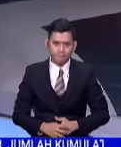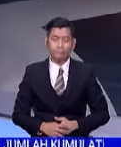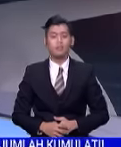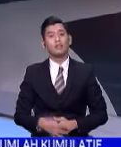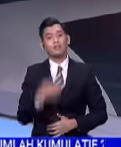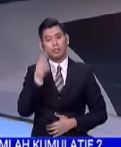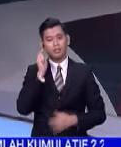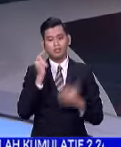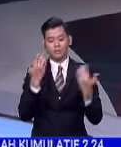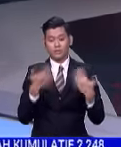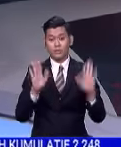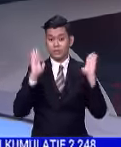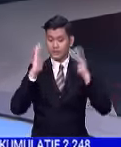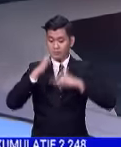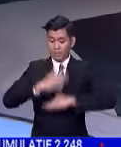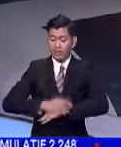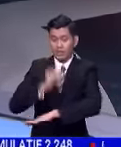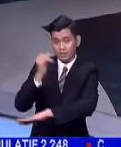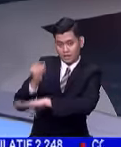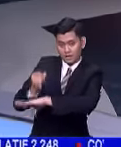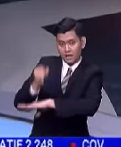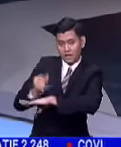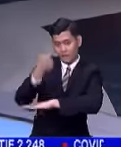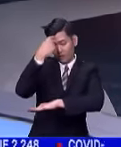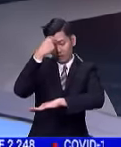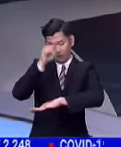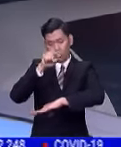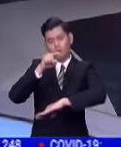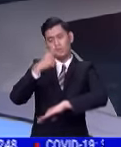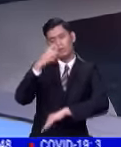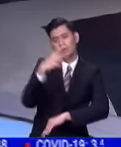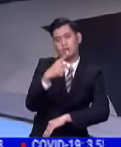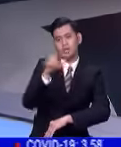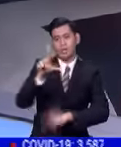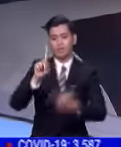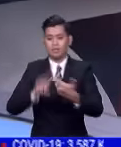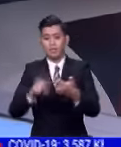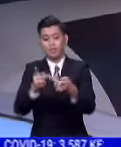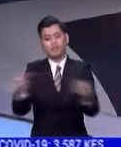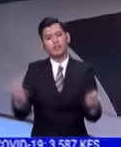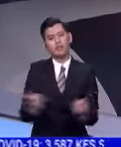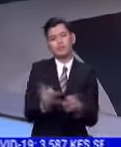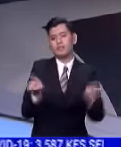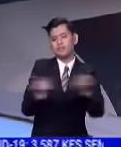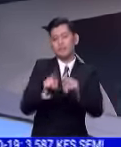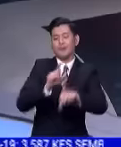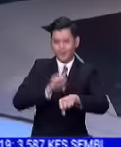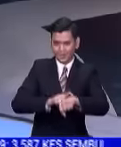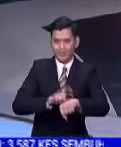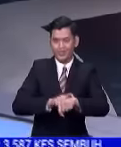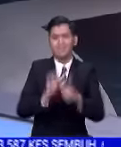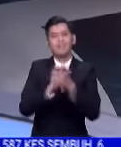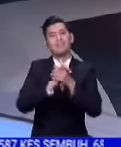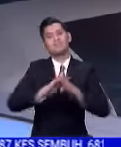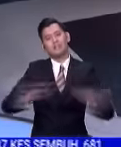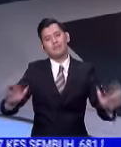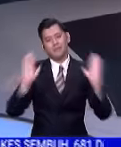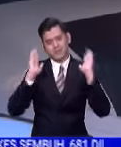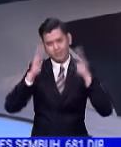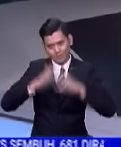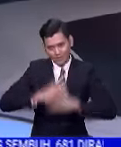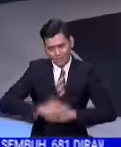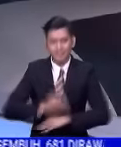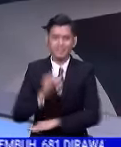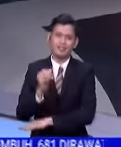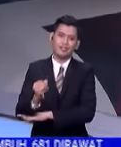Saudara, sebentar tadi telah pun masuk waktu solat fardu isyak bagi Kuala Lumpur dan kawasan-kawasan yang sewaktu dengannya. Selamat menunaikan solat